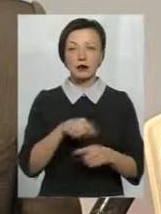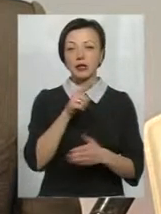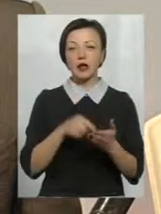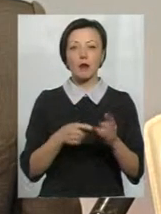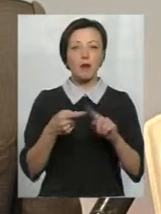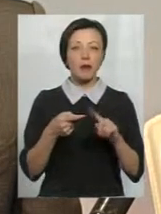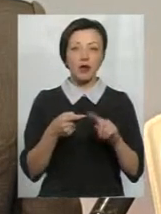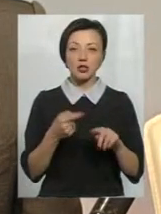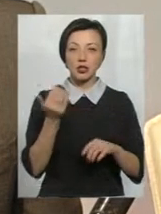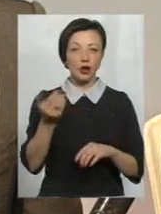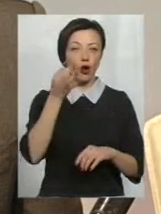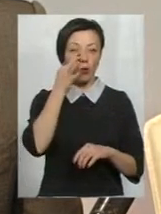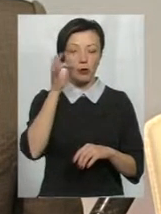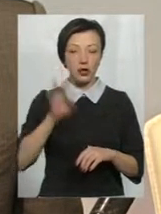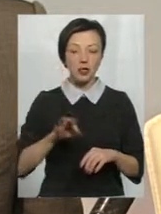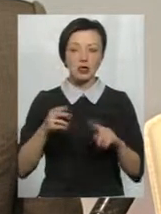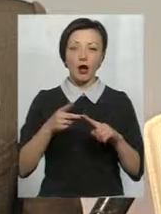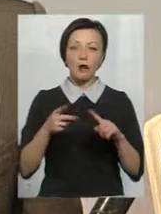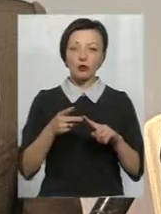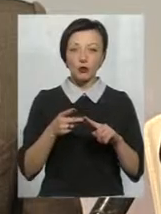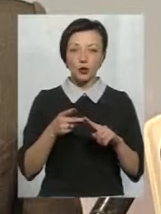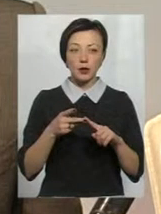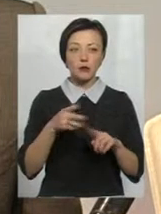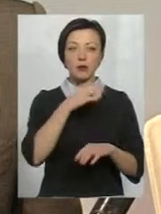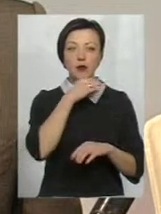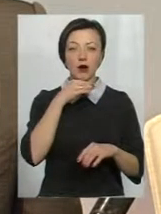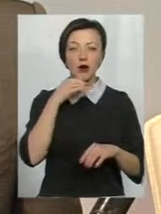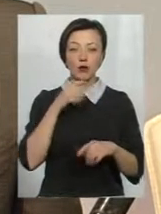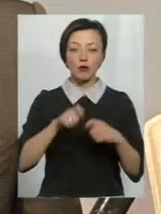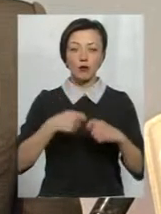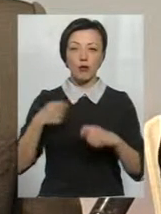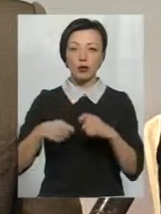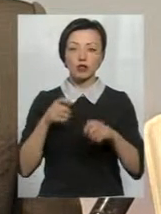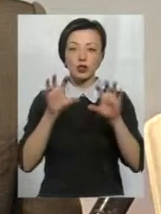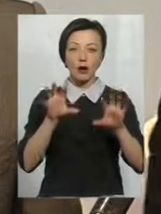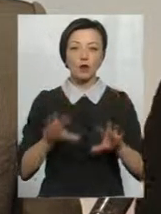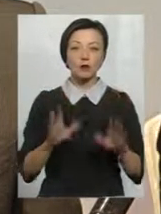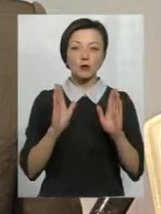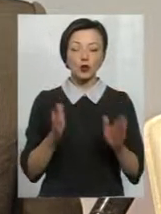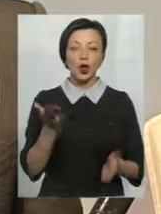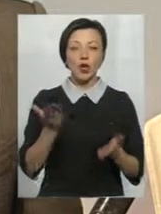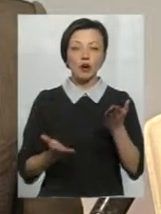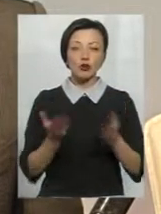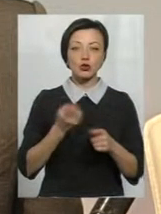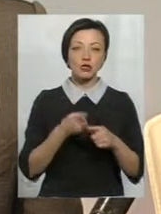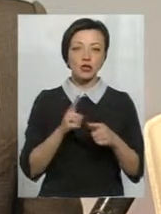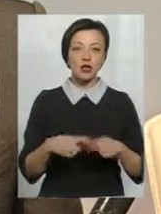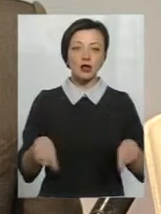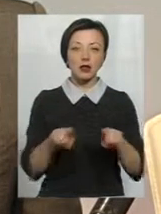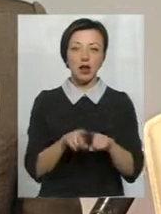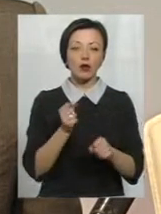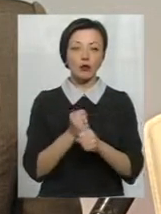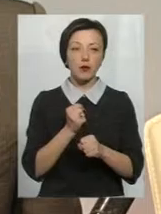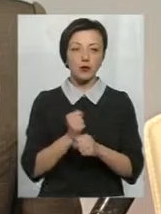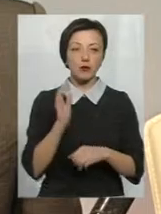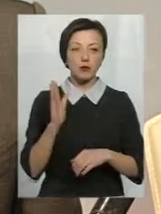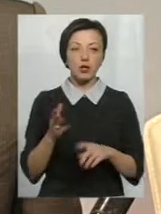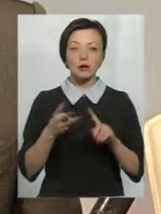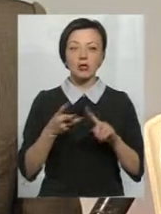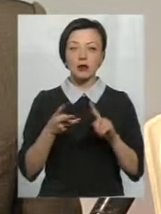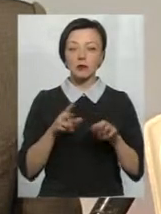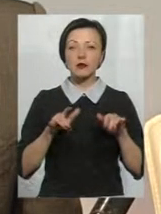це не її компетенція, а по-друге, там багато і порушень законодавства буде, якщо це буде так робитися. І,